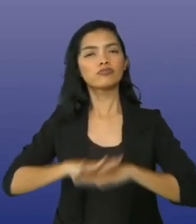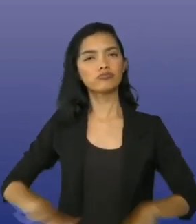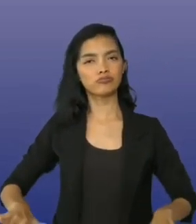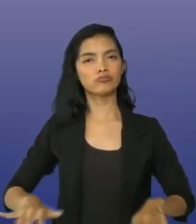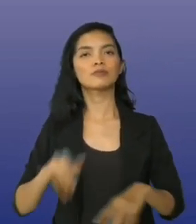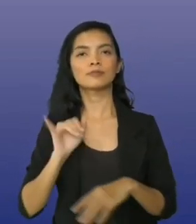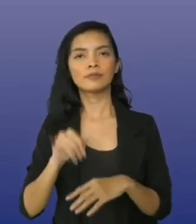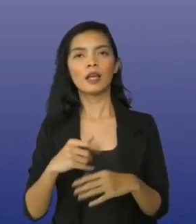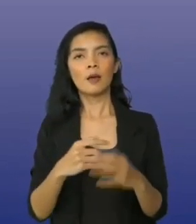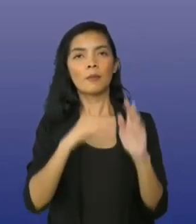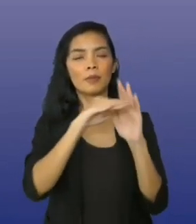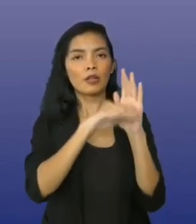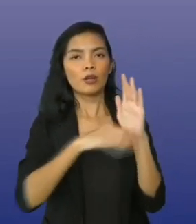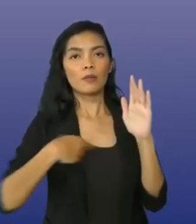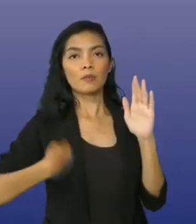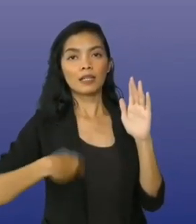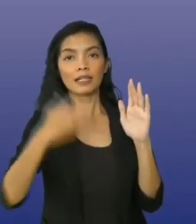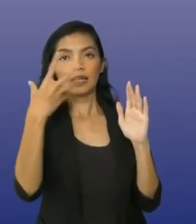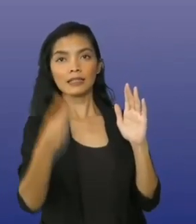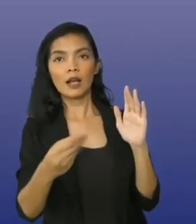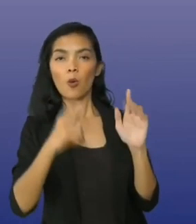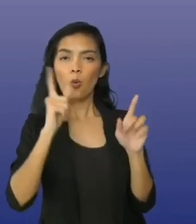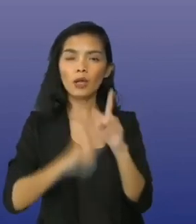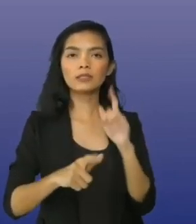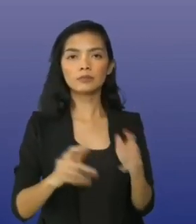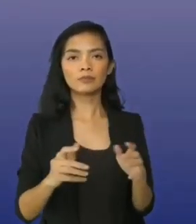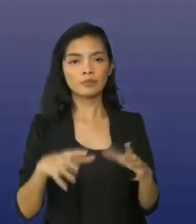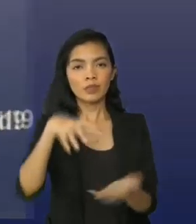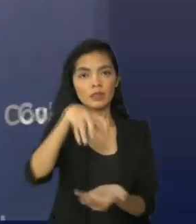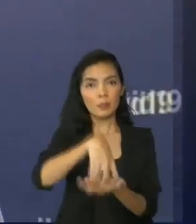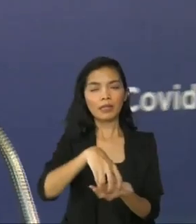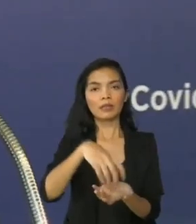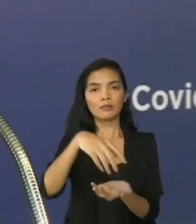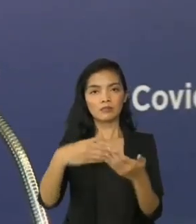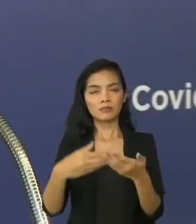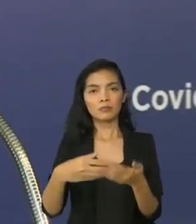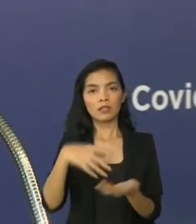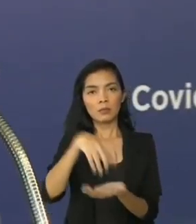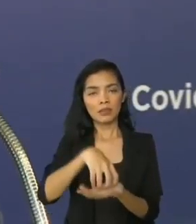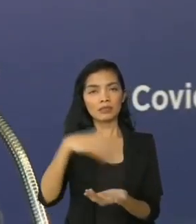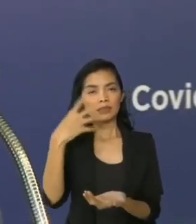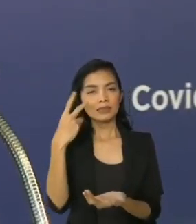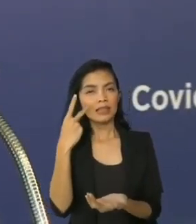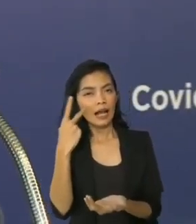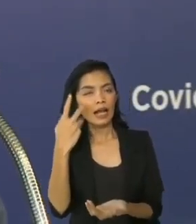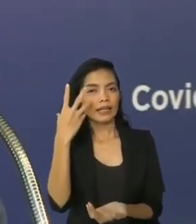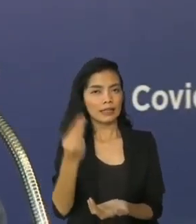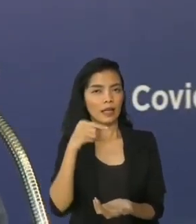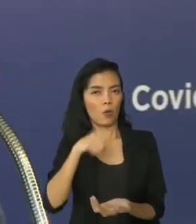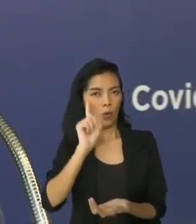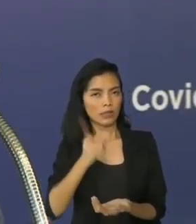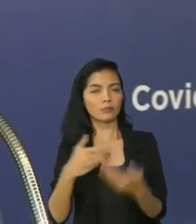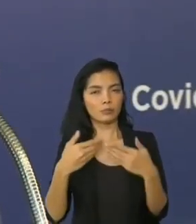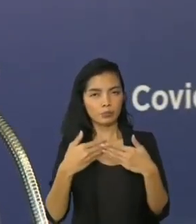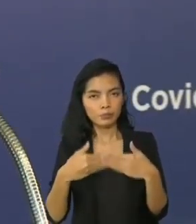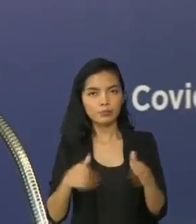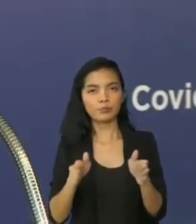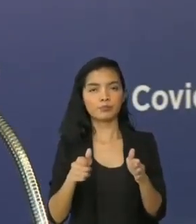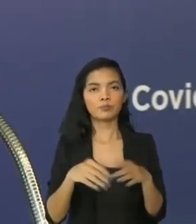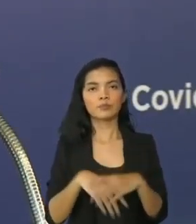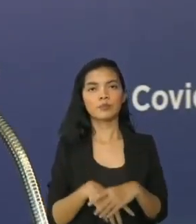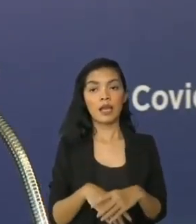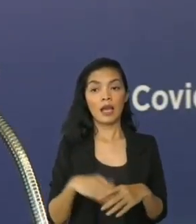menteri Desa kita wajib dan juga membantu namanya posjaga Desa Pos jaga Gerbang Desa hari ini desa yang sudah